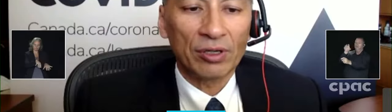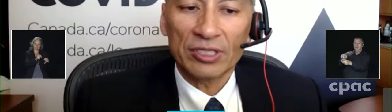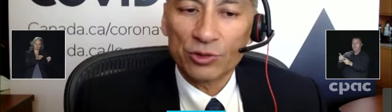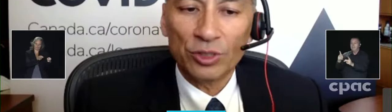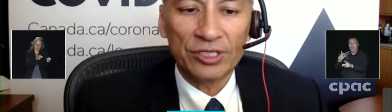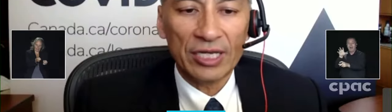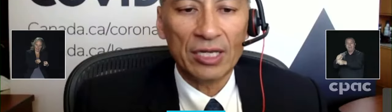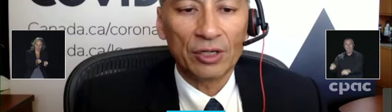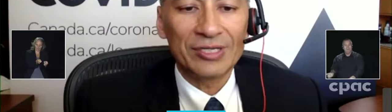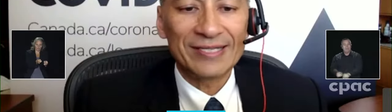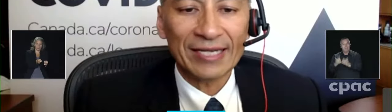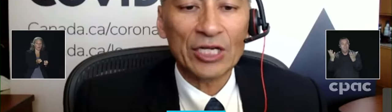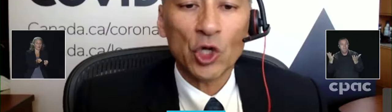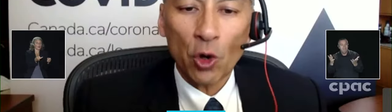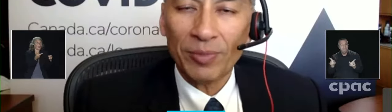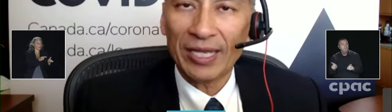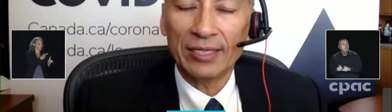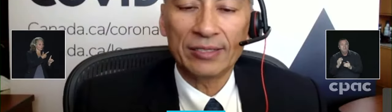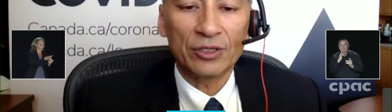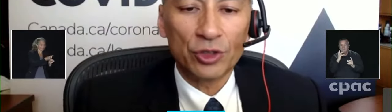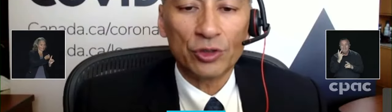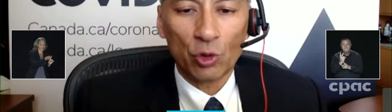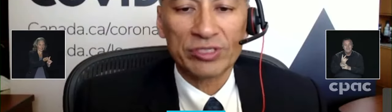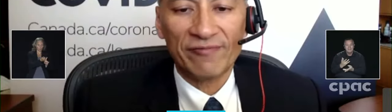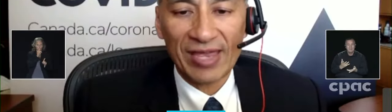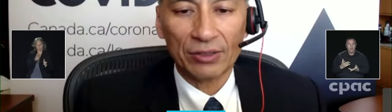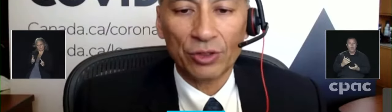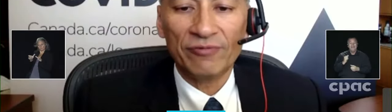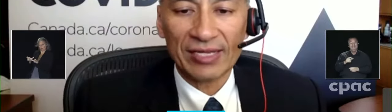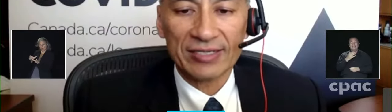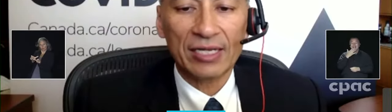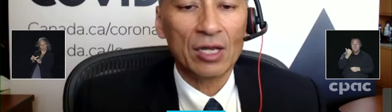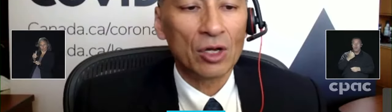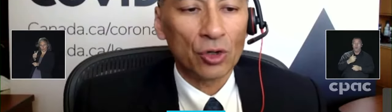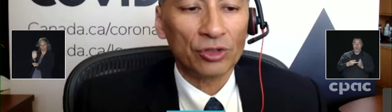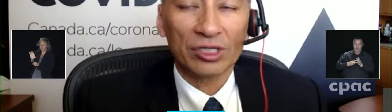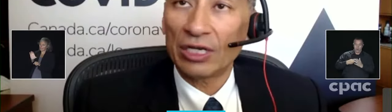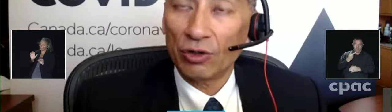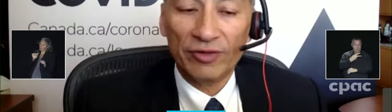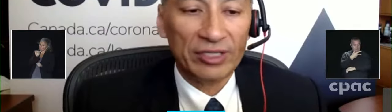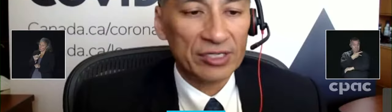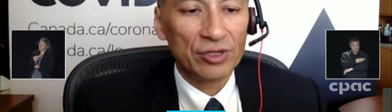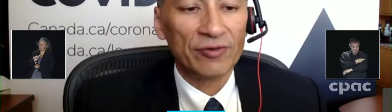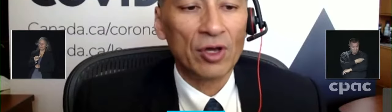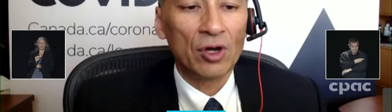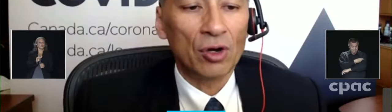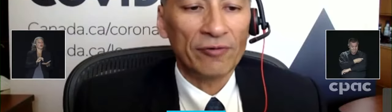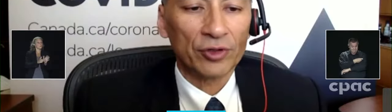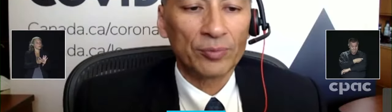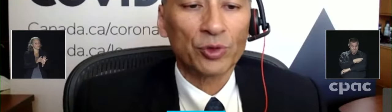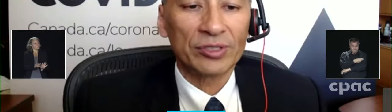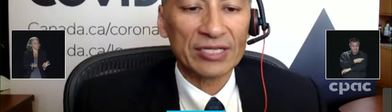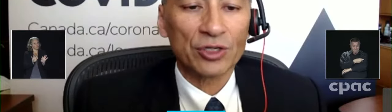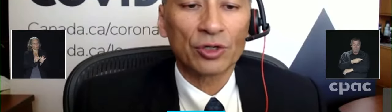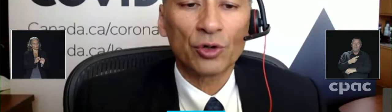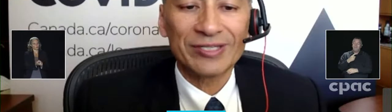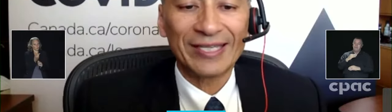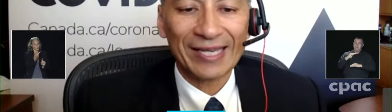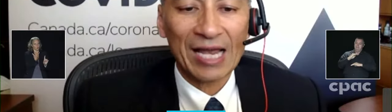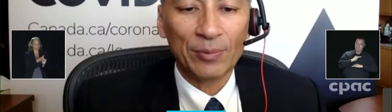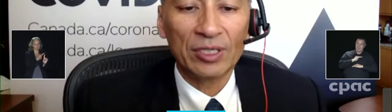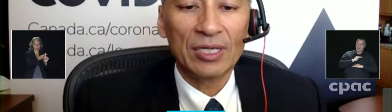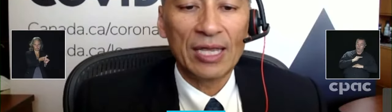est important de souligner qu'une série complète de 2 doses d'un vaccin contre la COVID-19 offre une